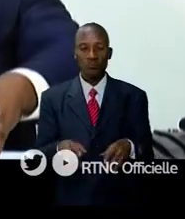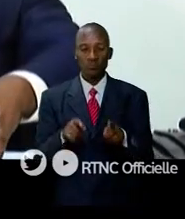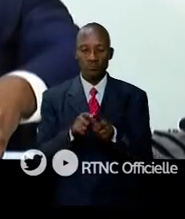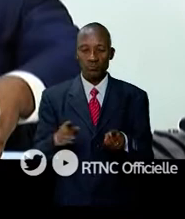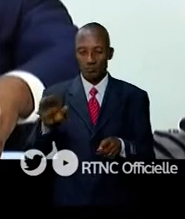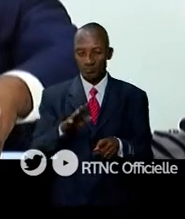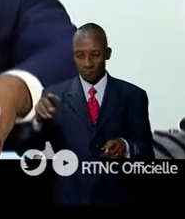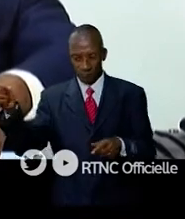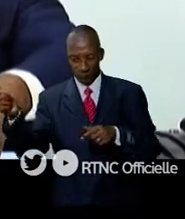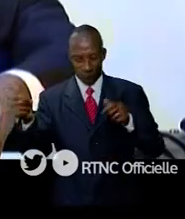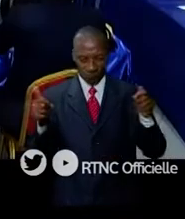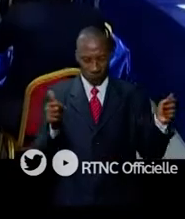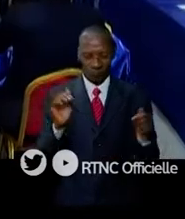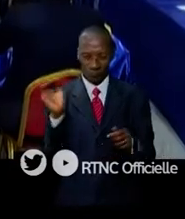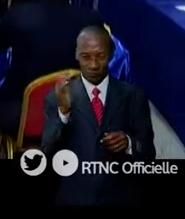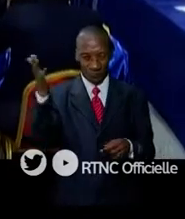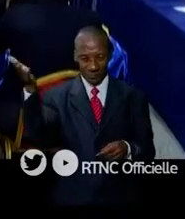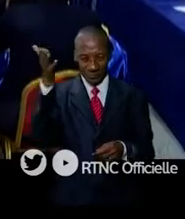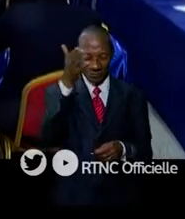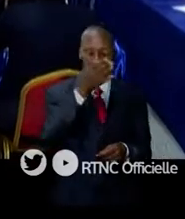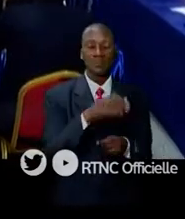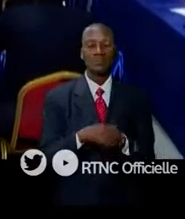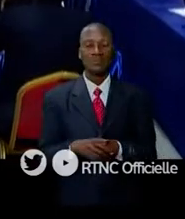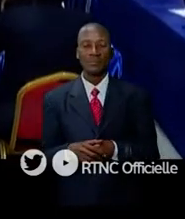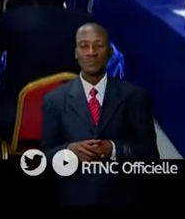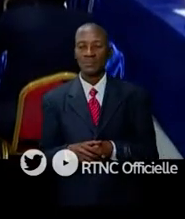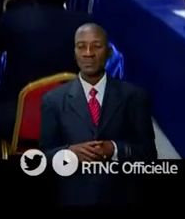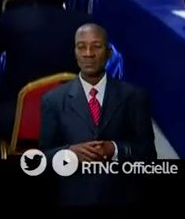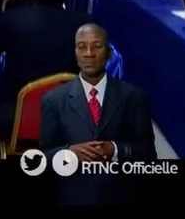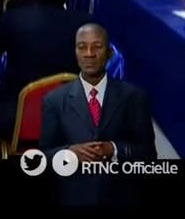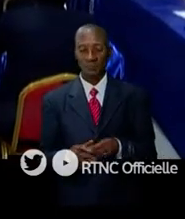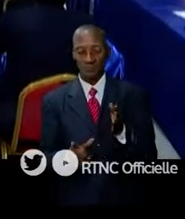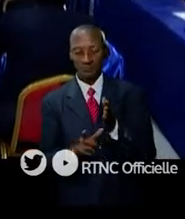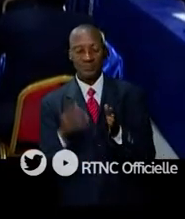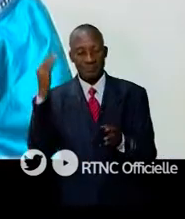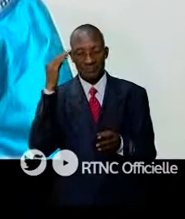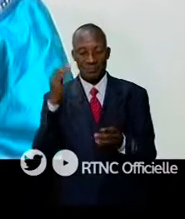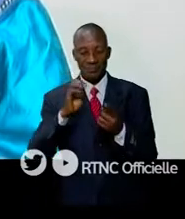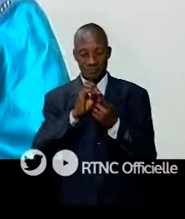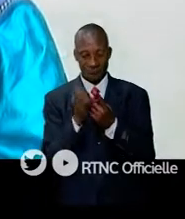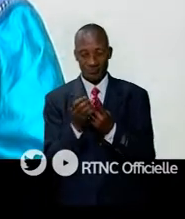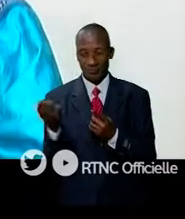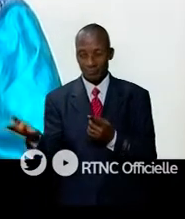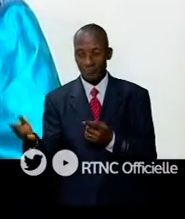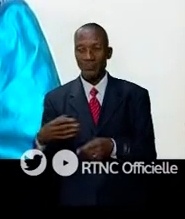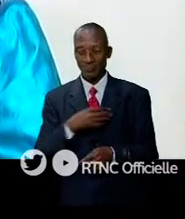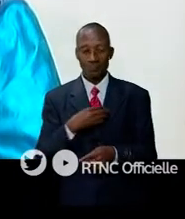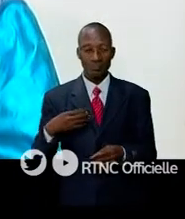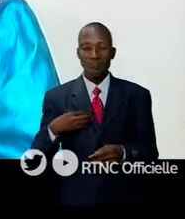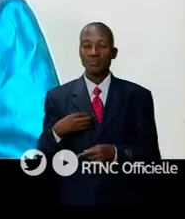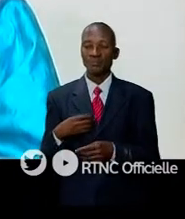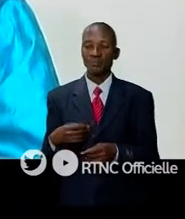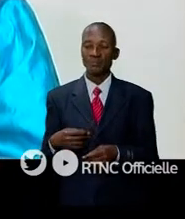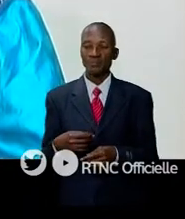pays forestiers de la région. À côté de la vice-ministre de l'Environnement, le docteur Jeanne Ilunga Zaina,